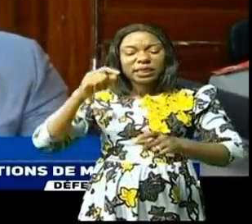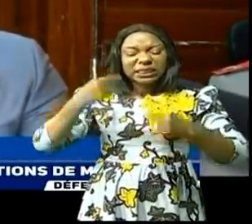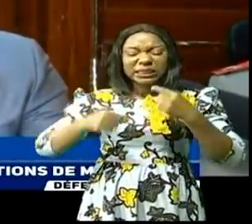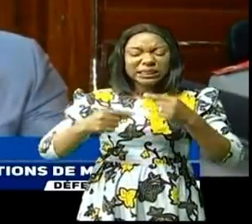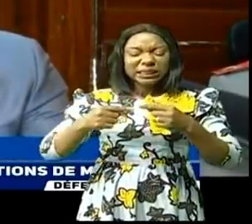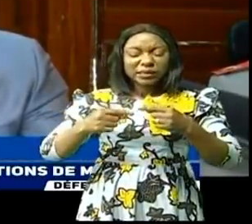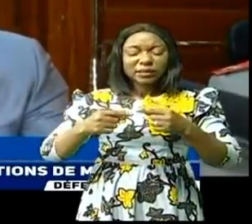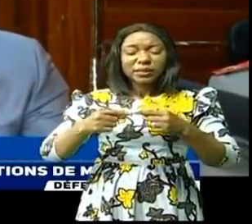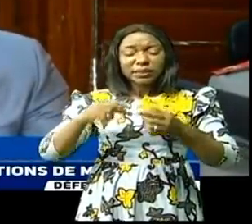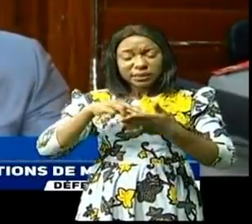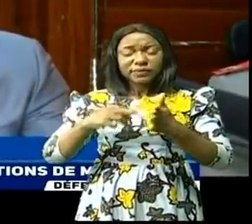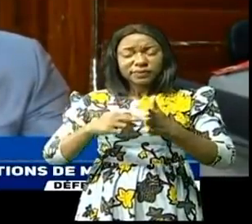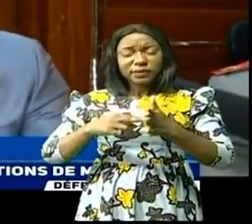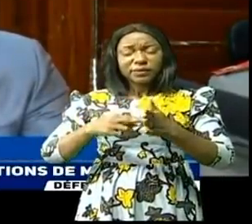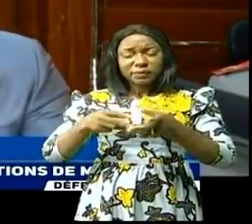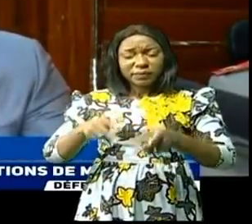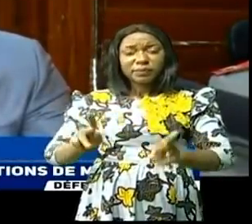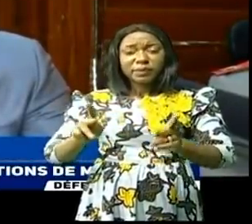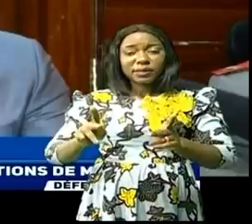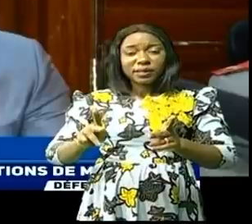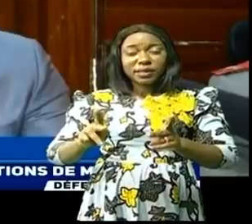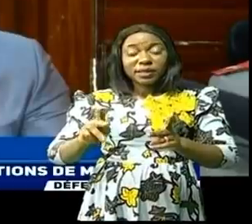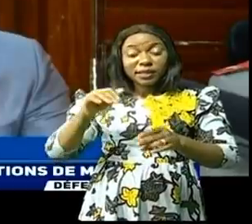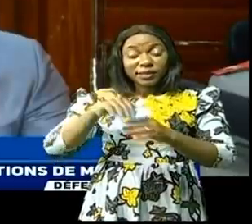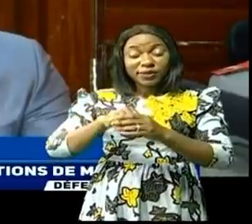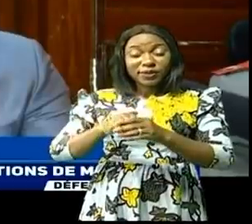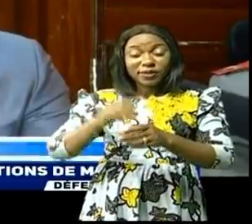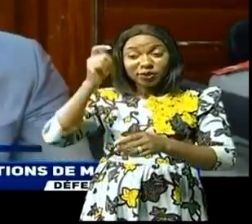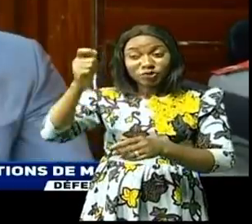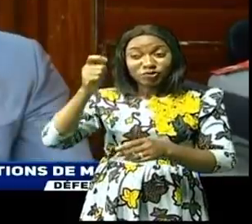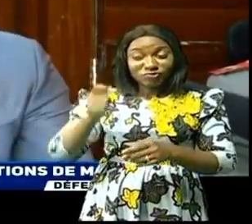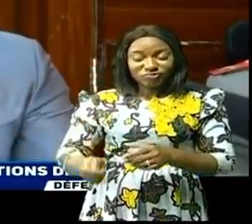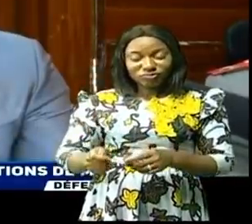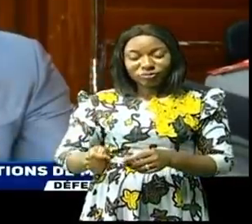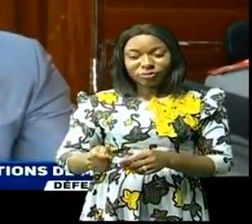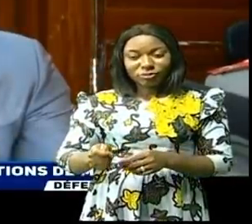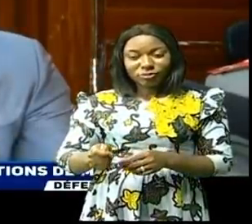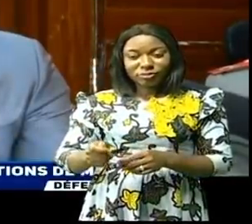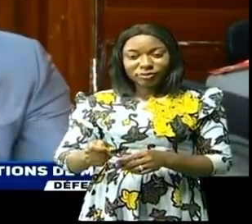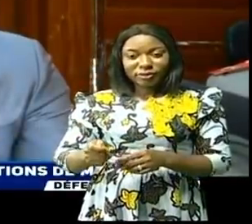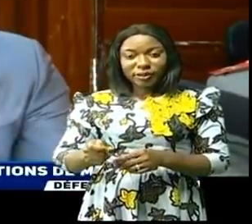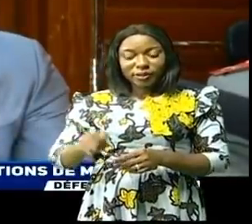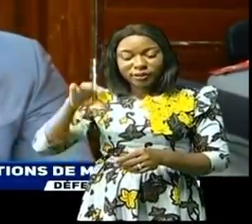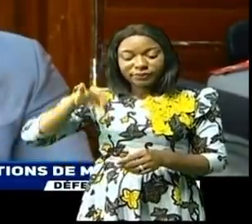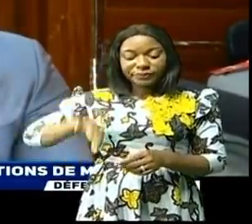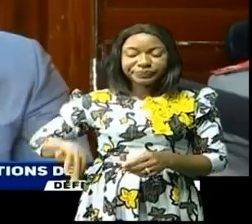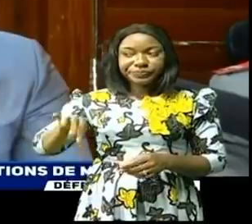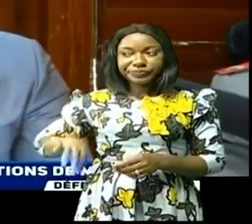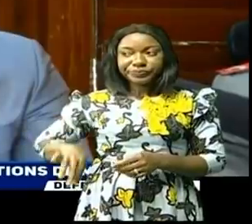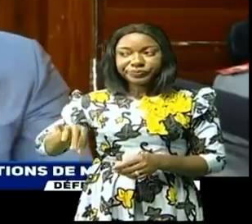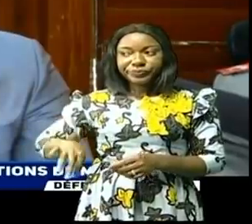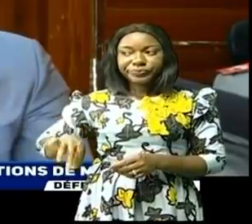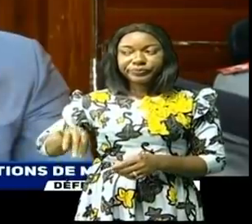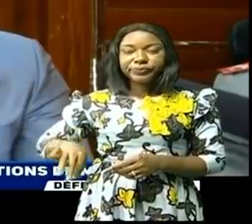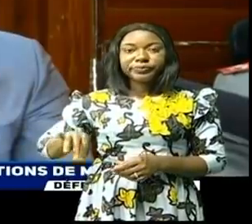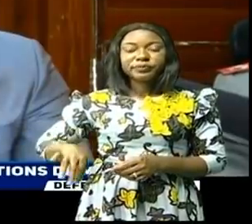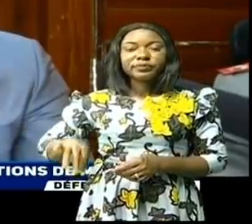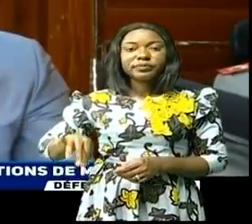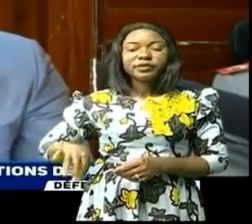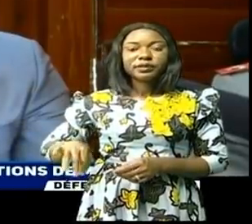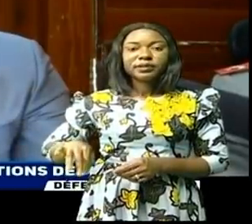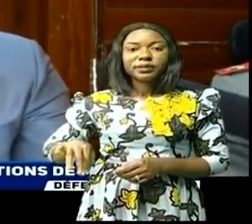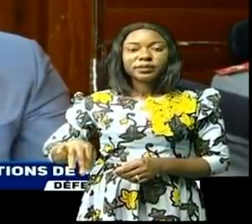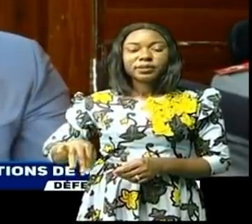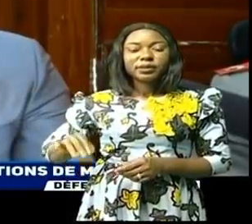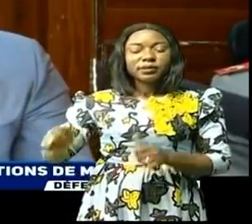indiscutablement à nos vaillantes forces armées de bénéficier d'une boussole de